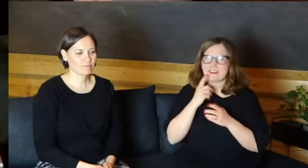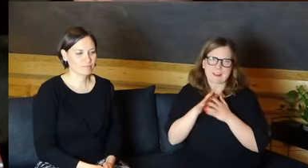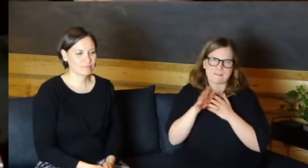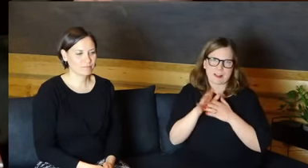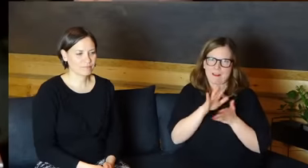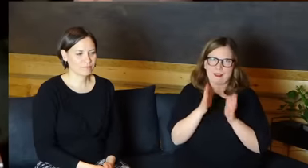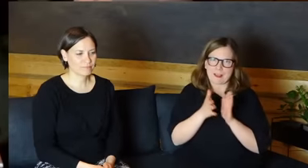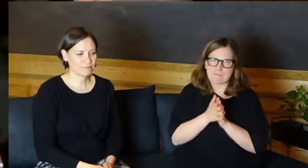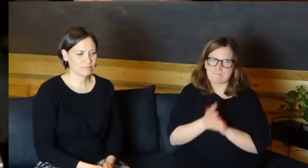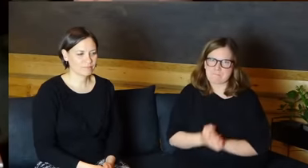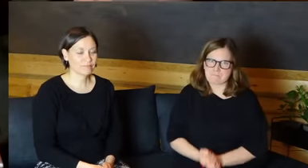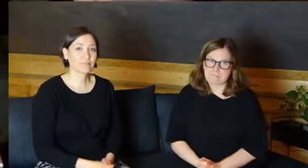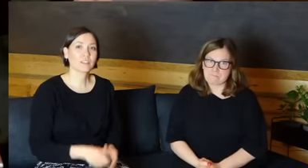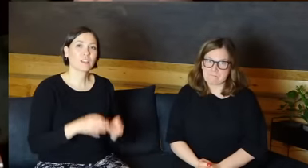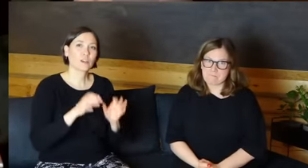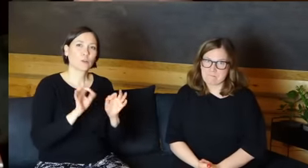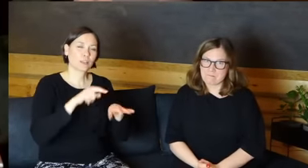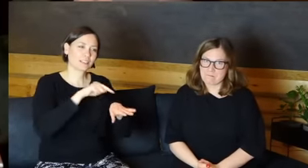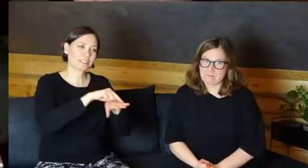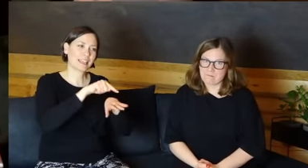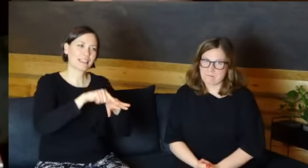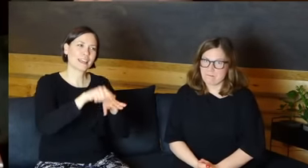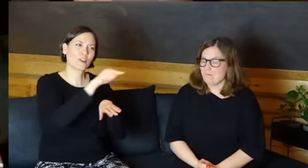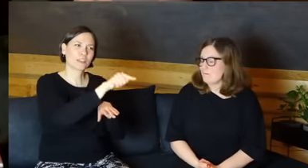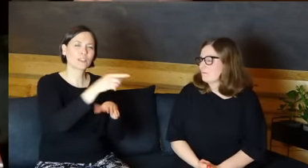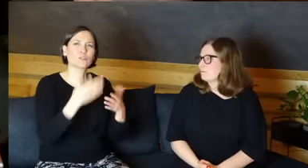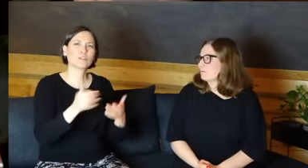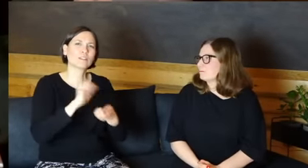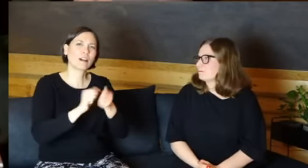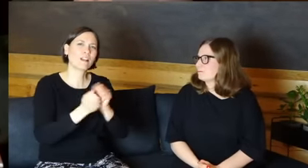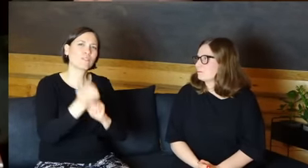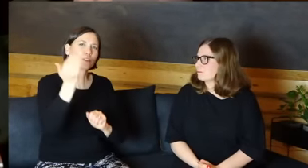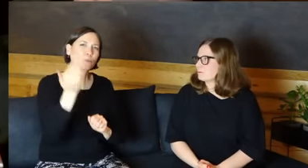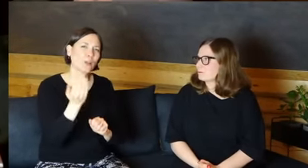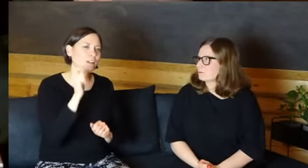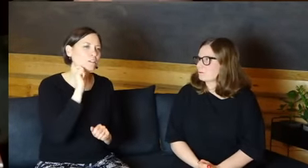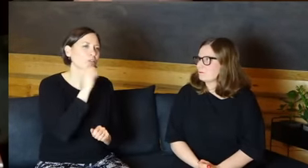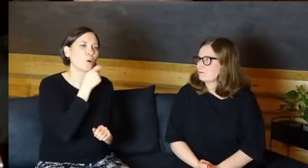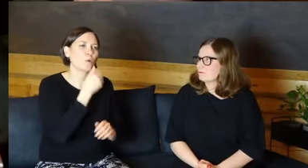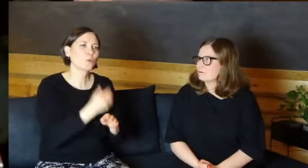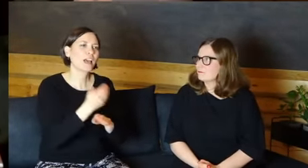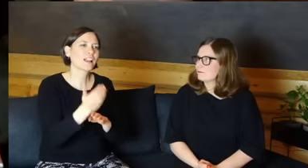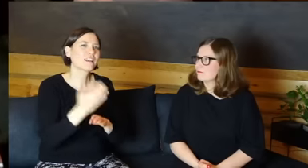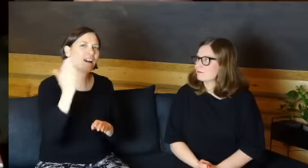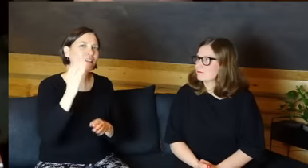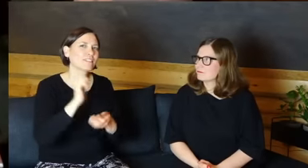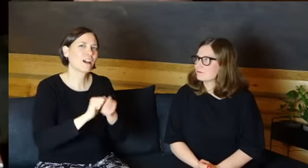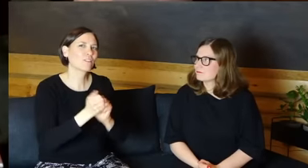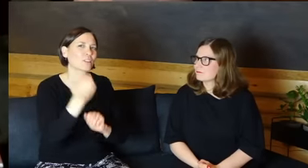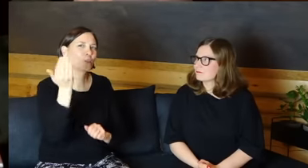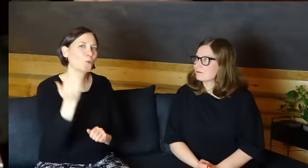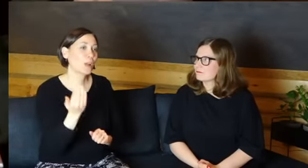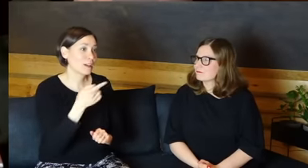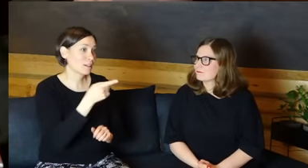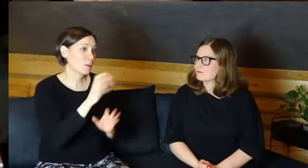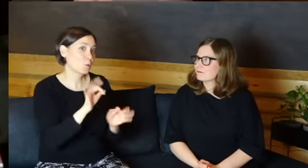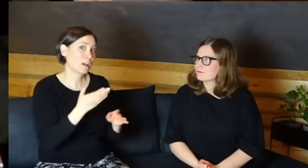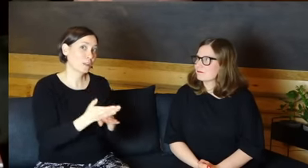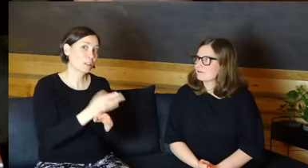Miten Seinäjoella niin on varauduttu talveen? Nyt joulun jälkeinen aika, niin onko teillä askelmerkit siellä